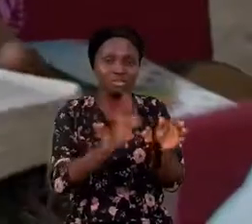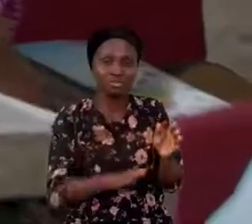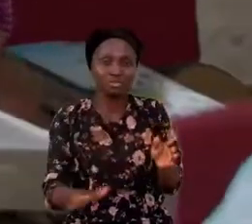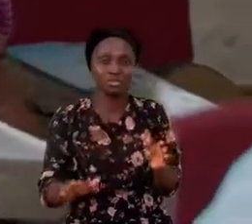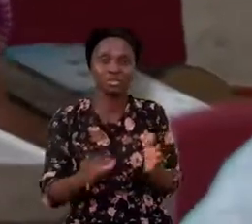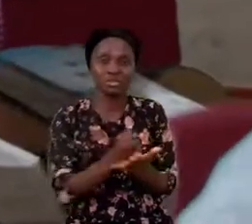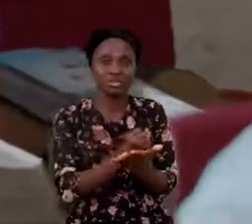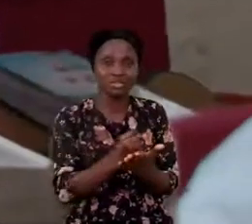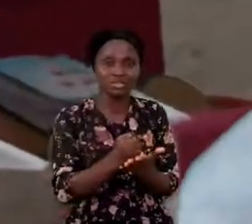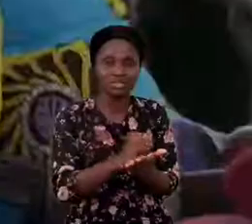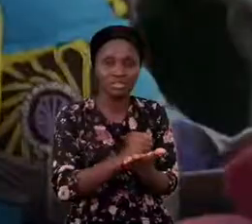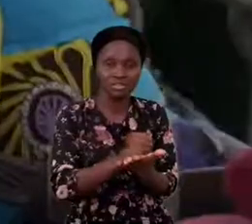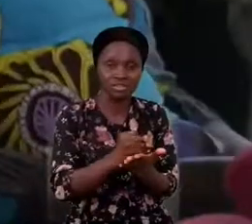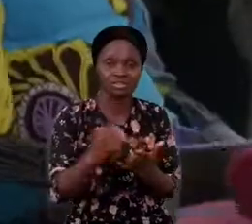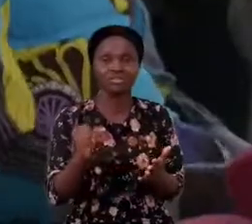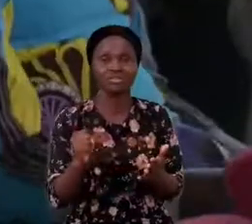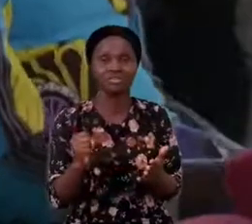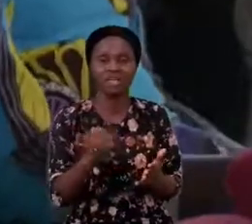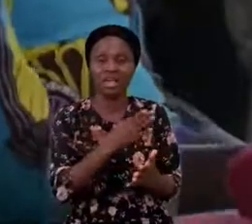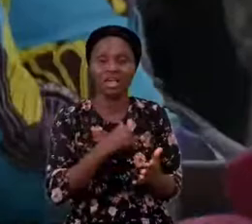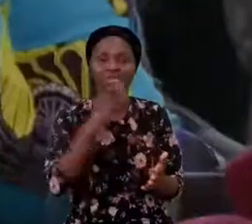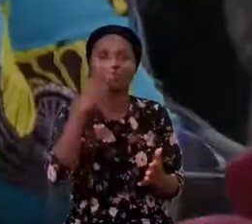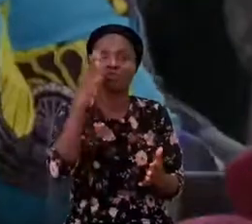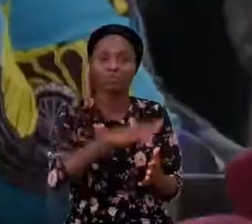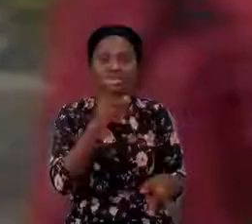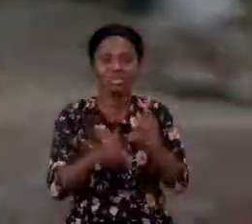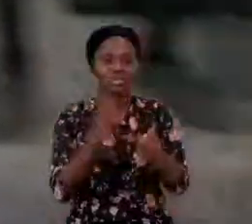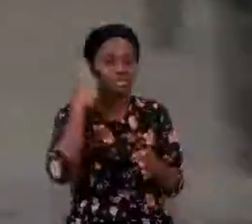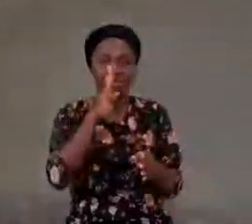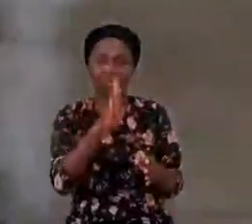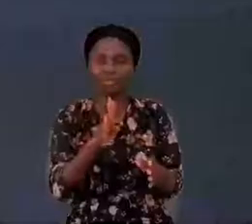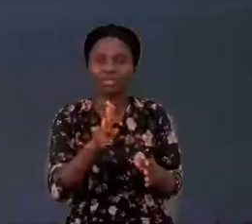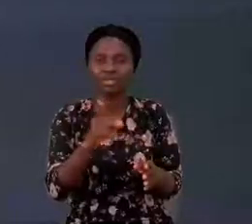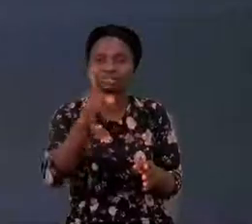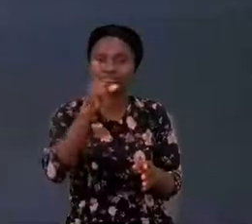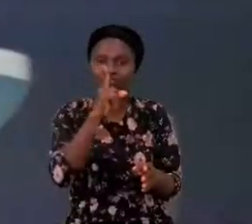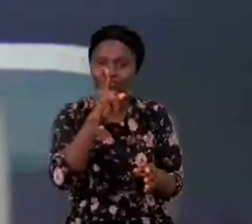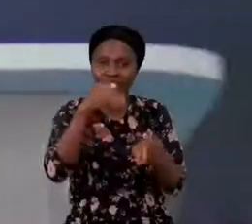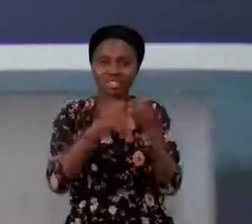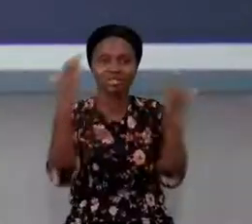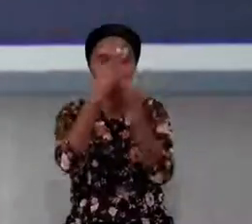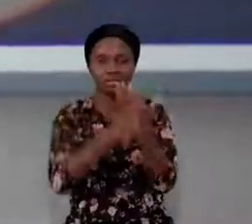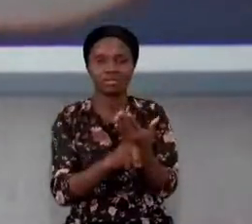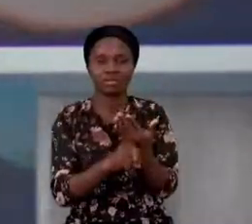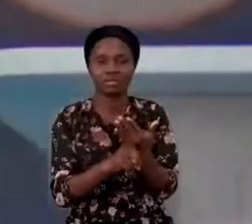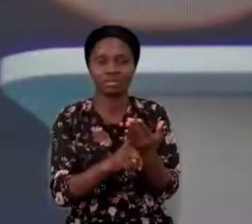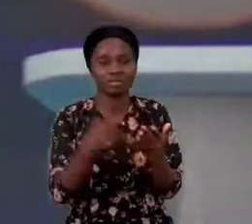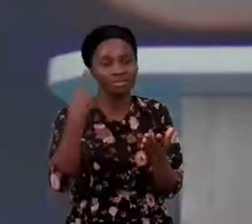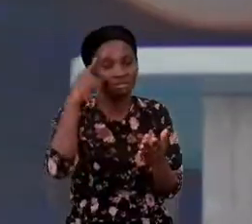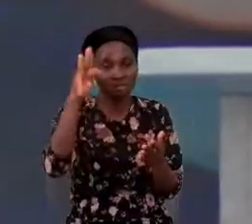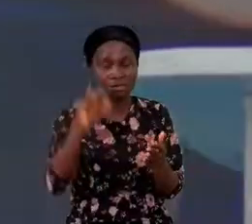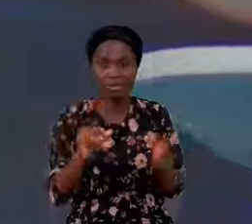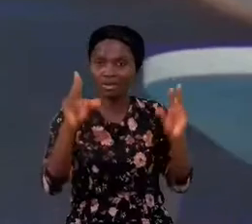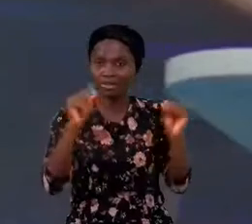force. Les ennemis ne vont pas triompher sur toi. Et ceux-là qui sont au carrefour,